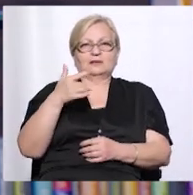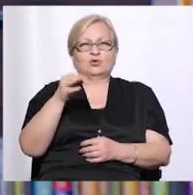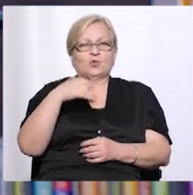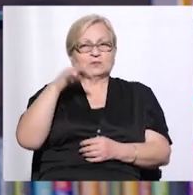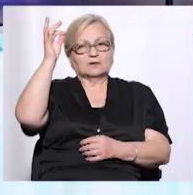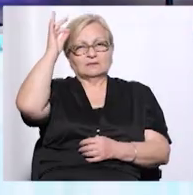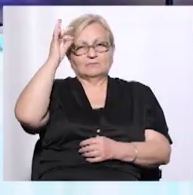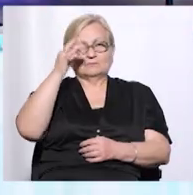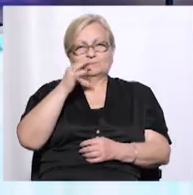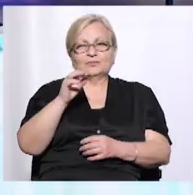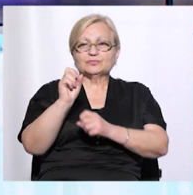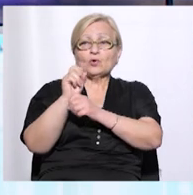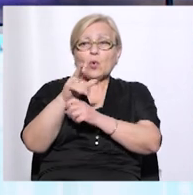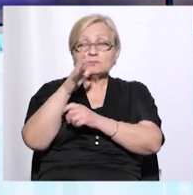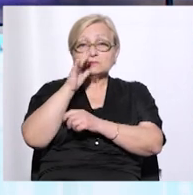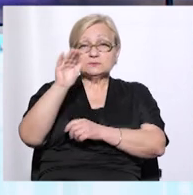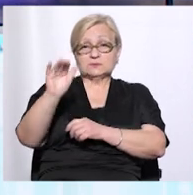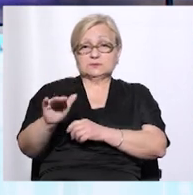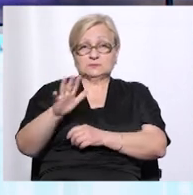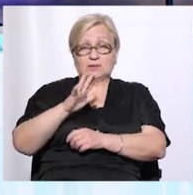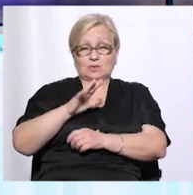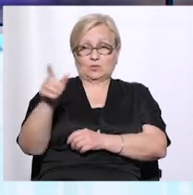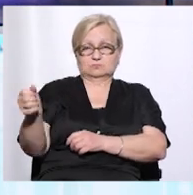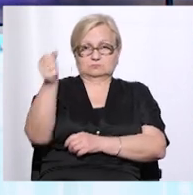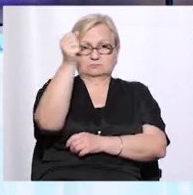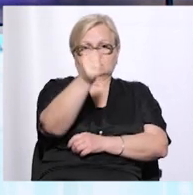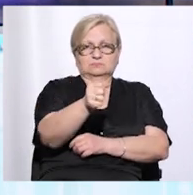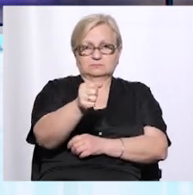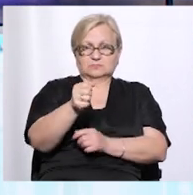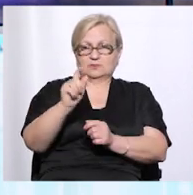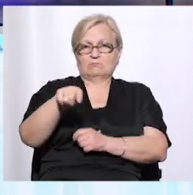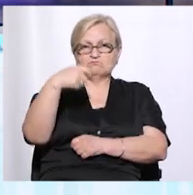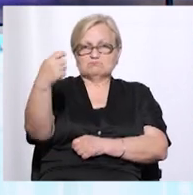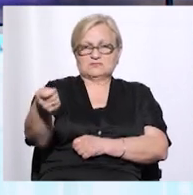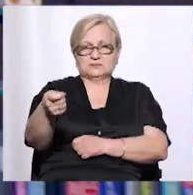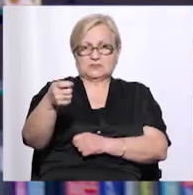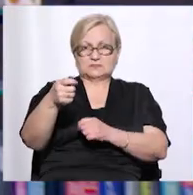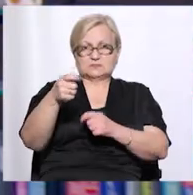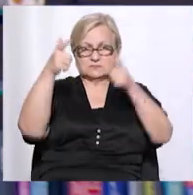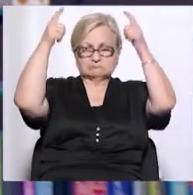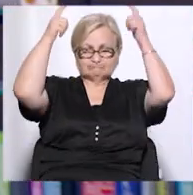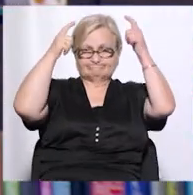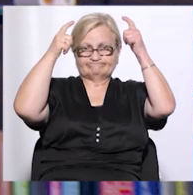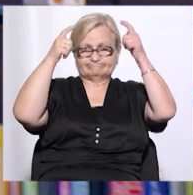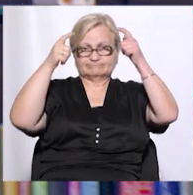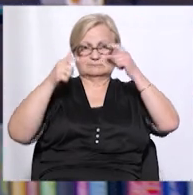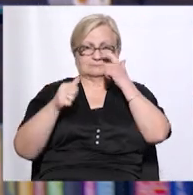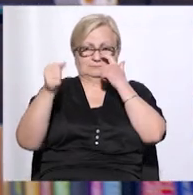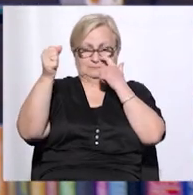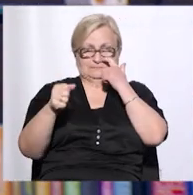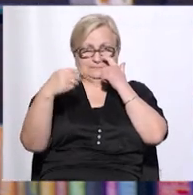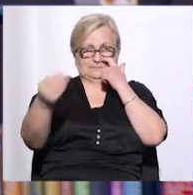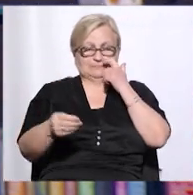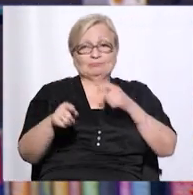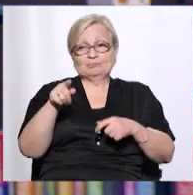გაიხსენეთ, 12 წლის იყო, როდესაც სამეფო სკიპტრა მიაჩეჩეს ხელშიო, ხო, გვირგვინი დაადგეს და სკიპტრა მიაჩეჩეს.